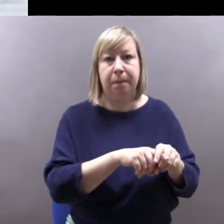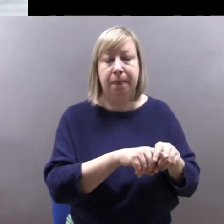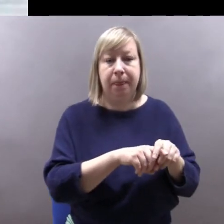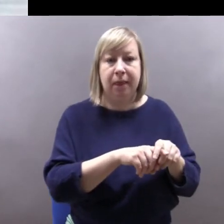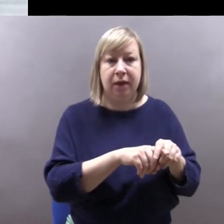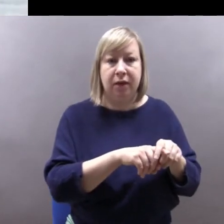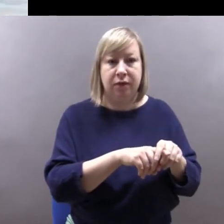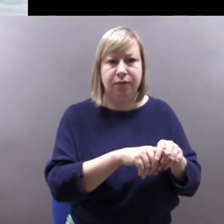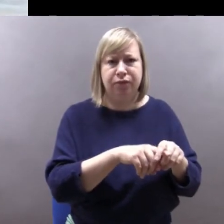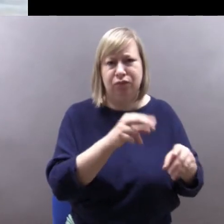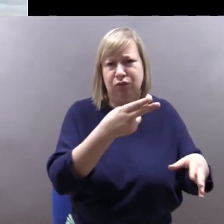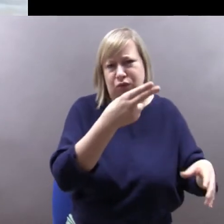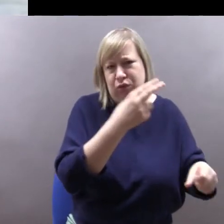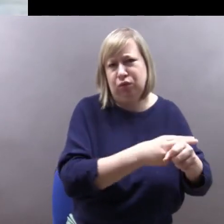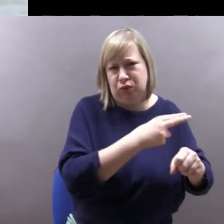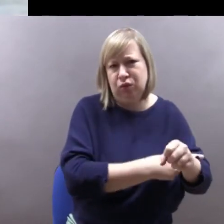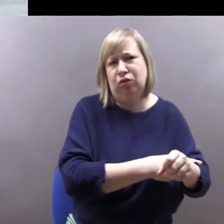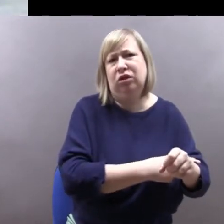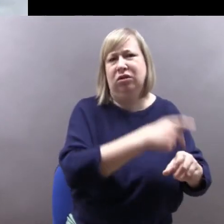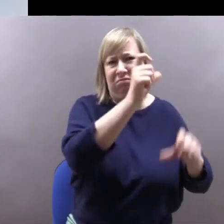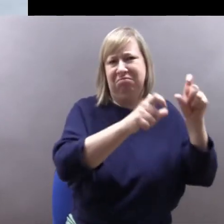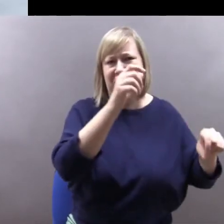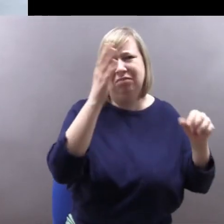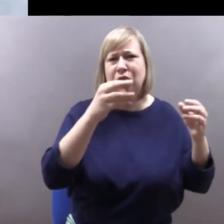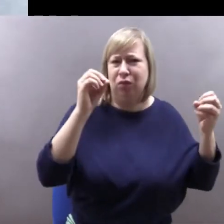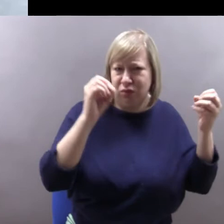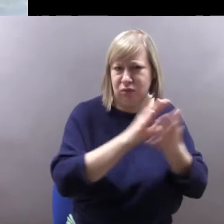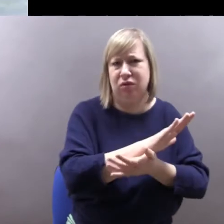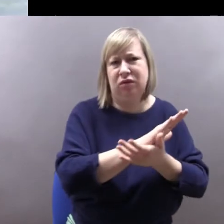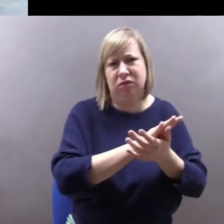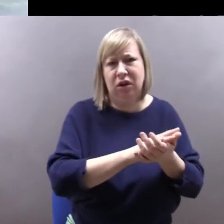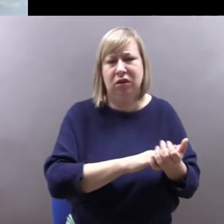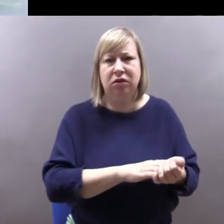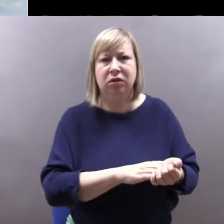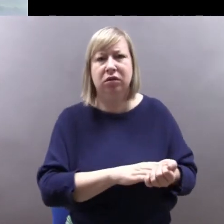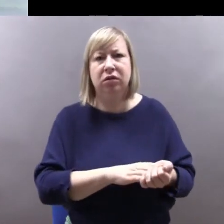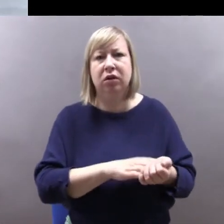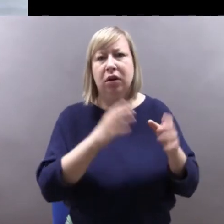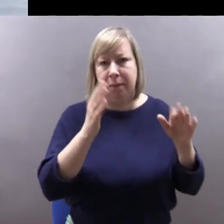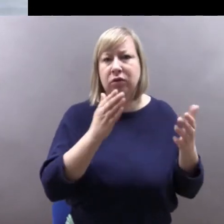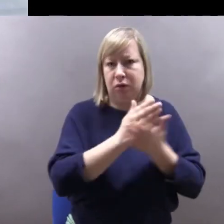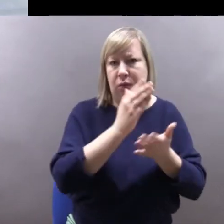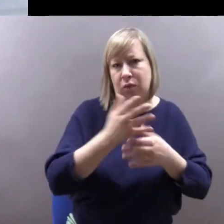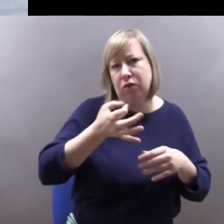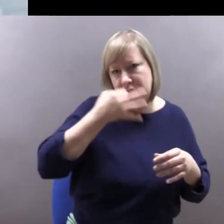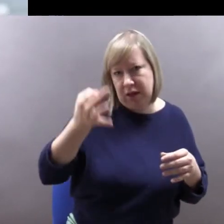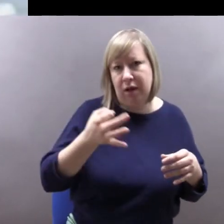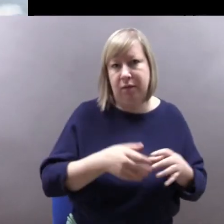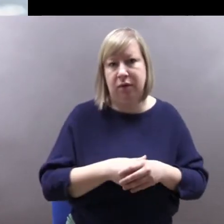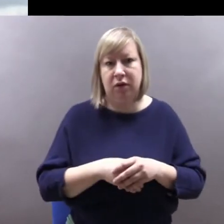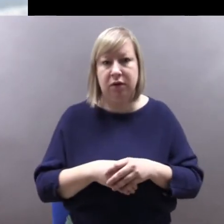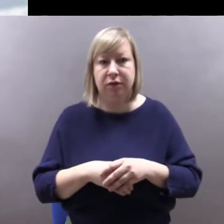nachodził ze specjalnymi potrzebami, to wejdzie w krew, to stanie się czymś naturalnym i problem przestanie